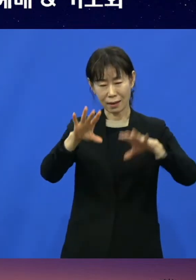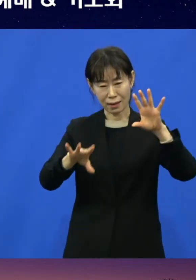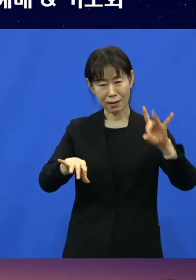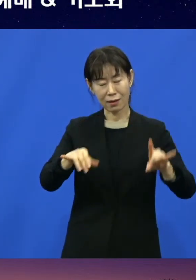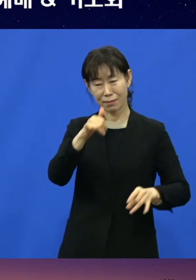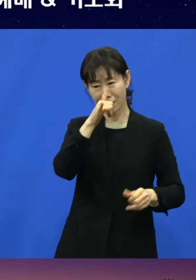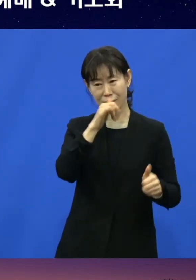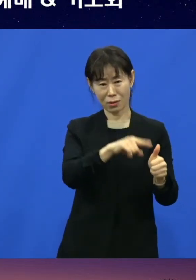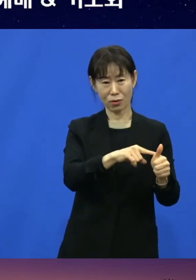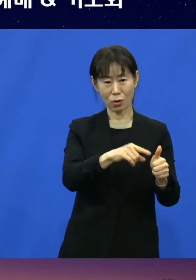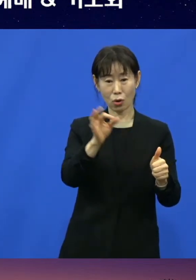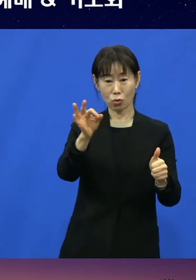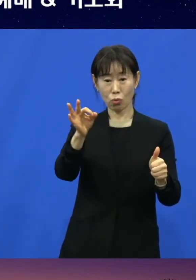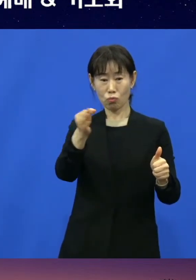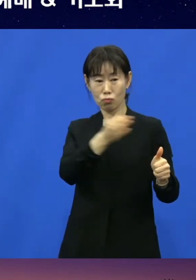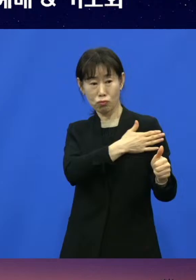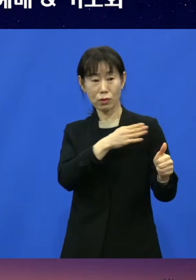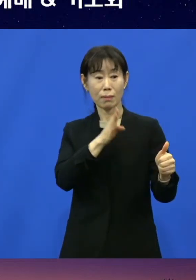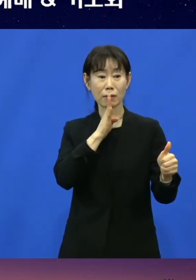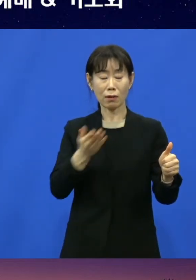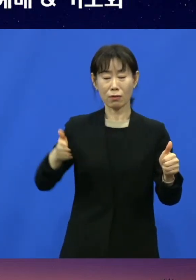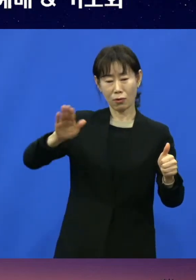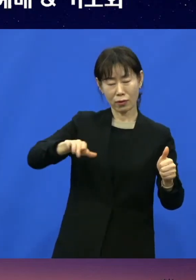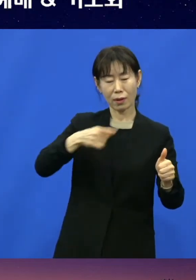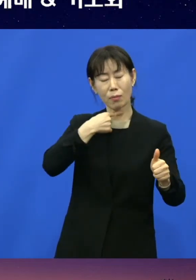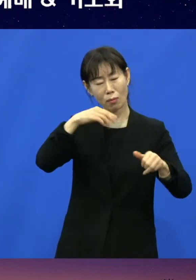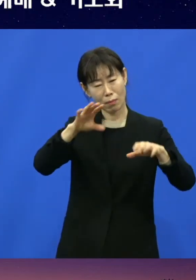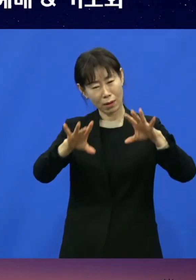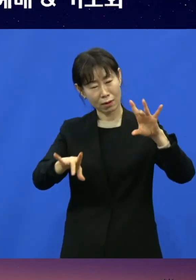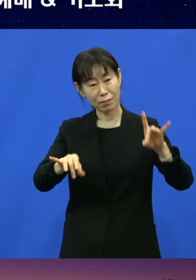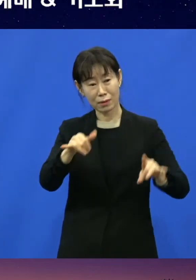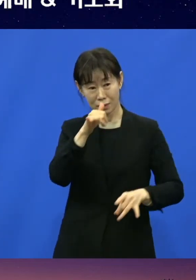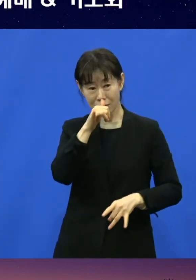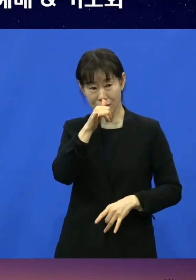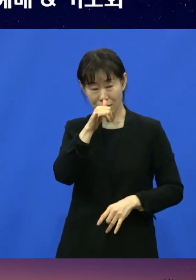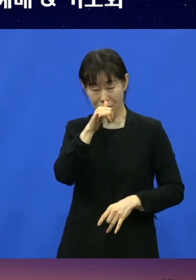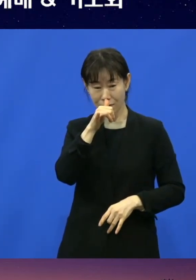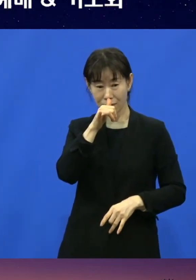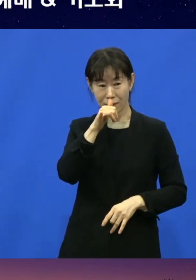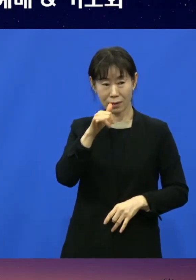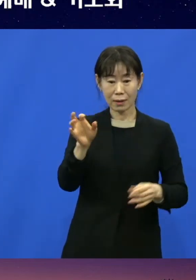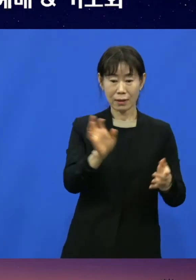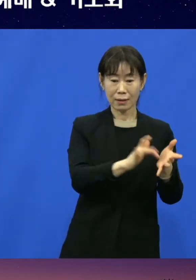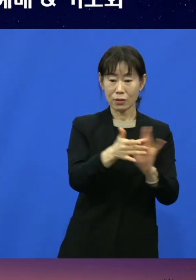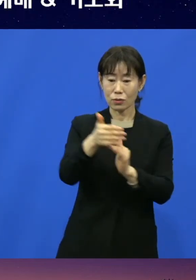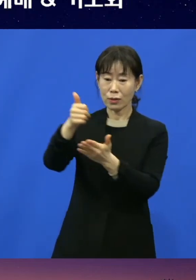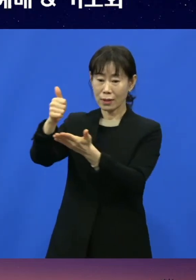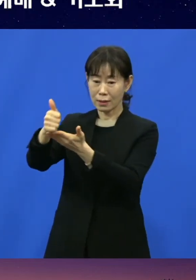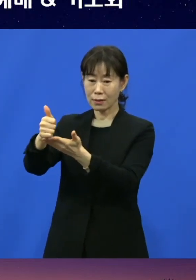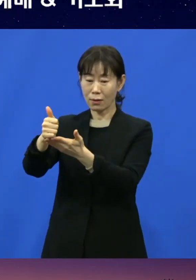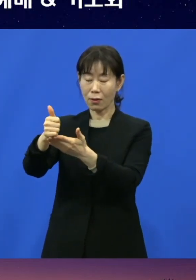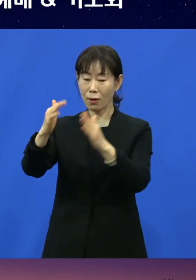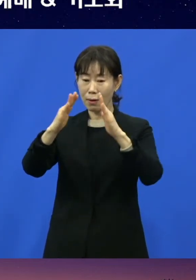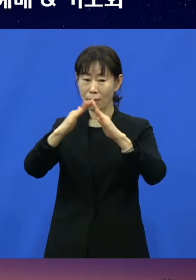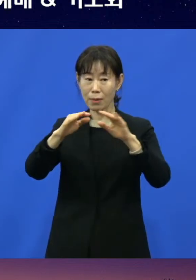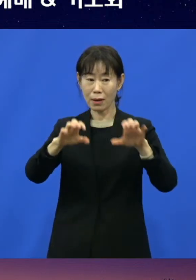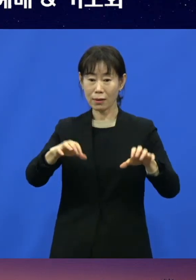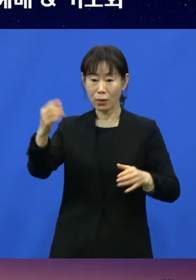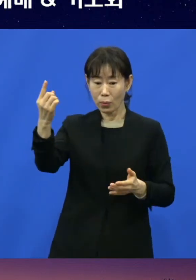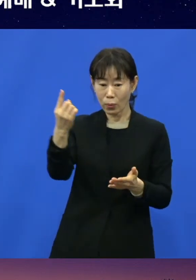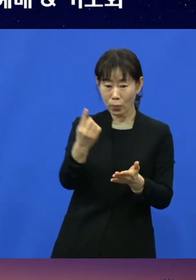쌓았는데 갈증이 생기는 거예요. 어느 순간 예수님이 그 말을 지나간다는 소리를 듣고 예수님을 만나고 싶은 마음이